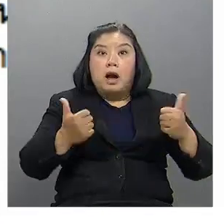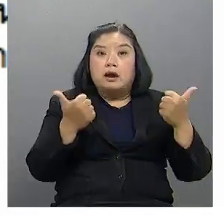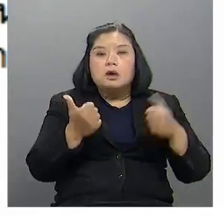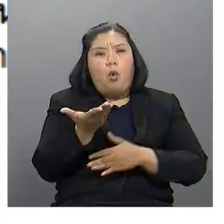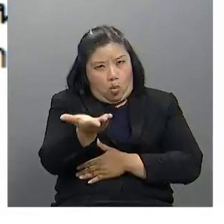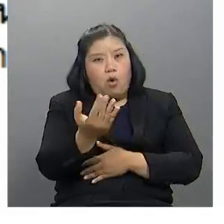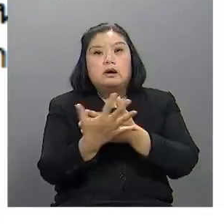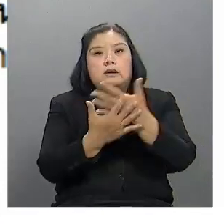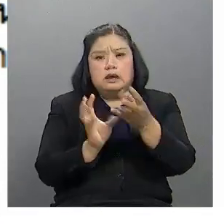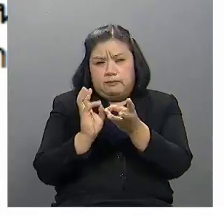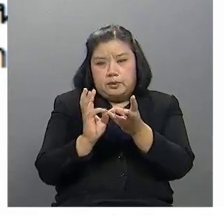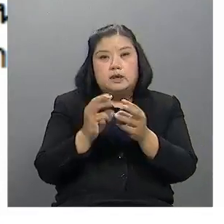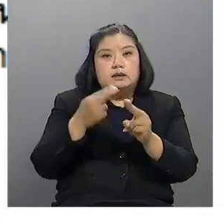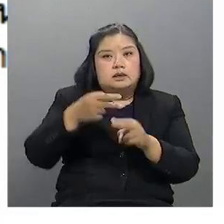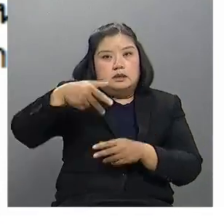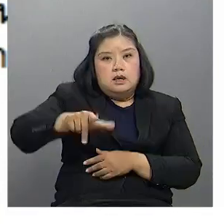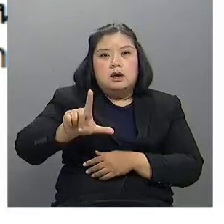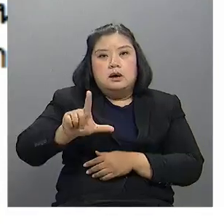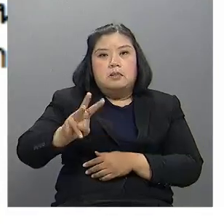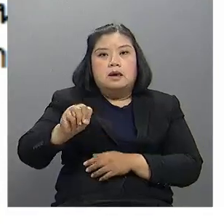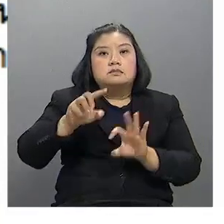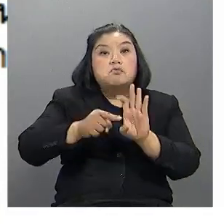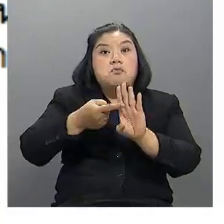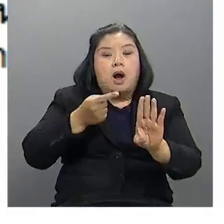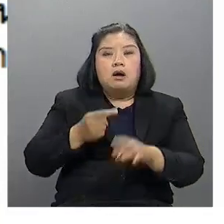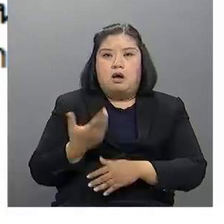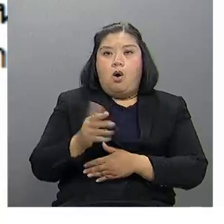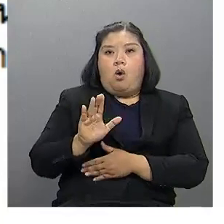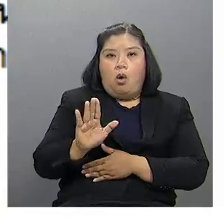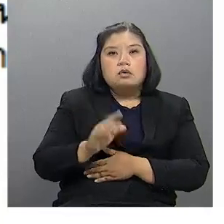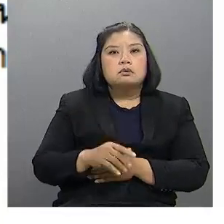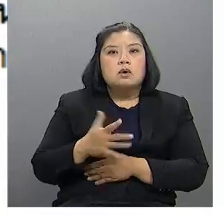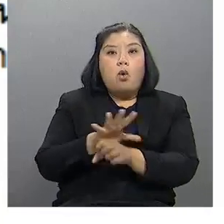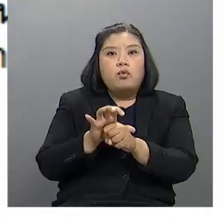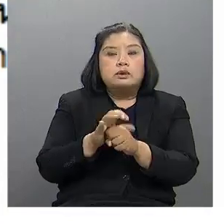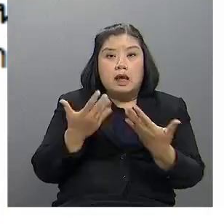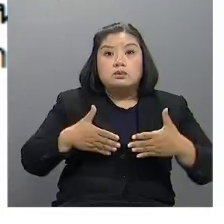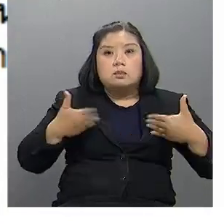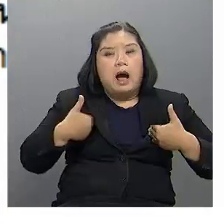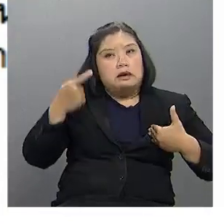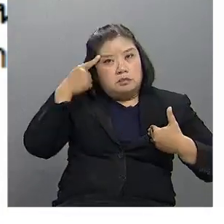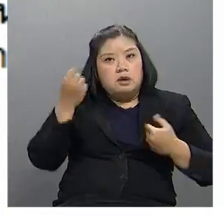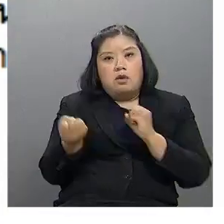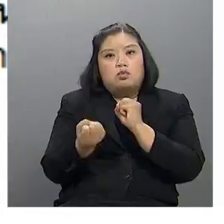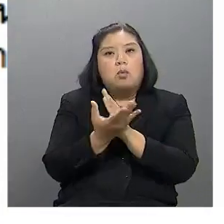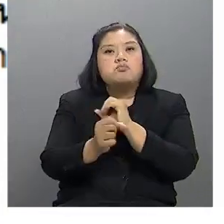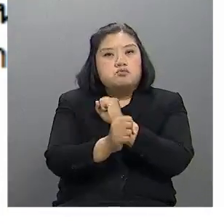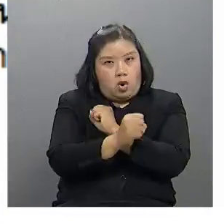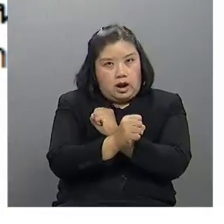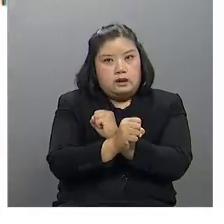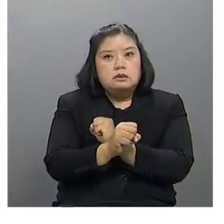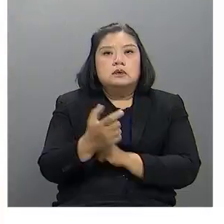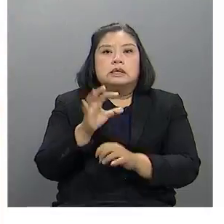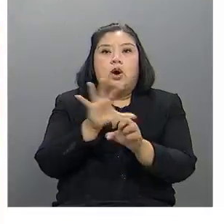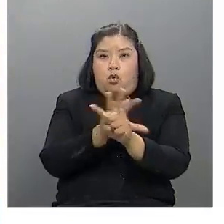ระบบนะคะว่าพลาสมาผู้ที่หายป่วยจากโครงอิทธิ 9จะมีภูมิต้านทานต่อเชื้อไวรัสโควิชซึ่งจะมีประโยชน์ในการใช้รักษา